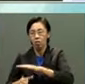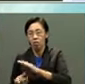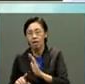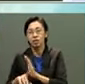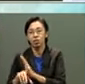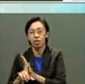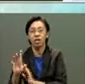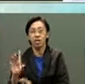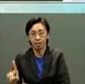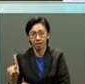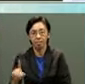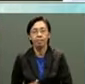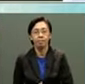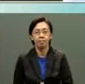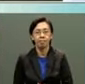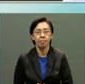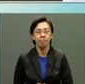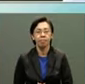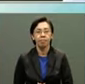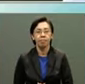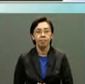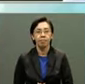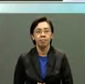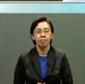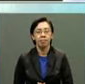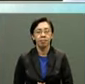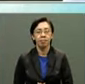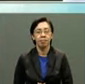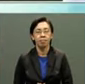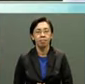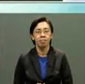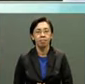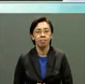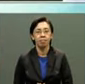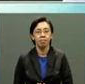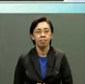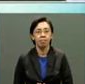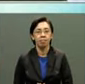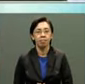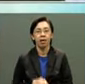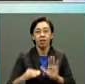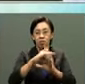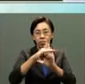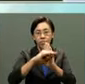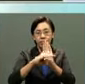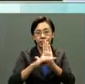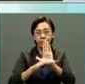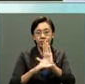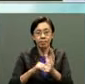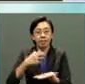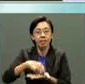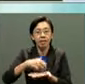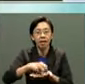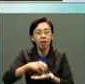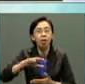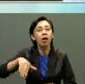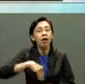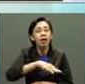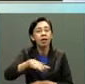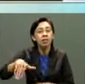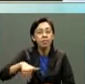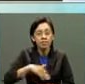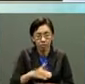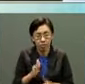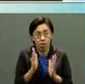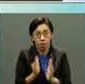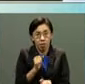ก1รายนำเรียนว่าสิ่งที่ ทางพวกเราในฐานะของ